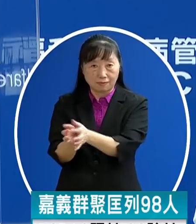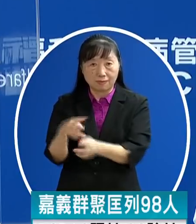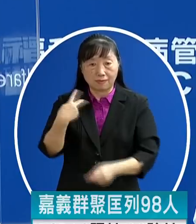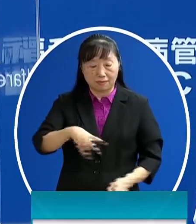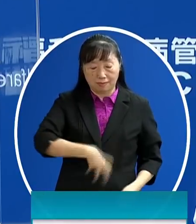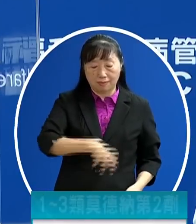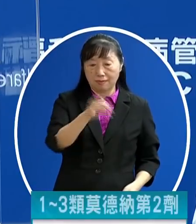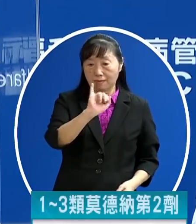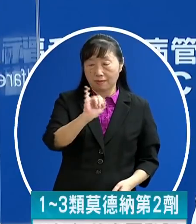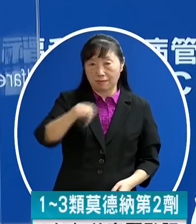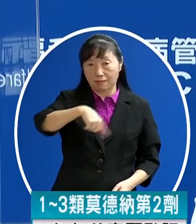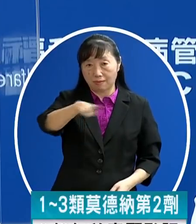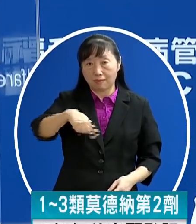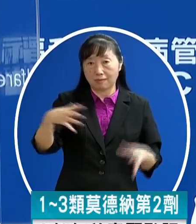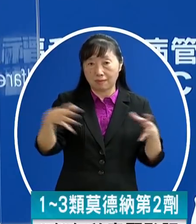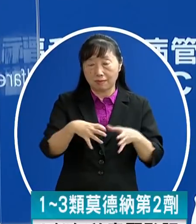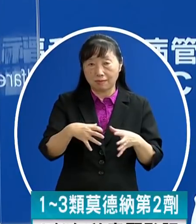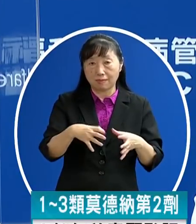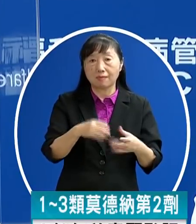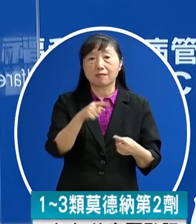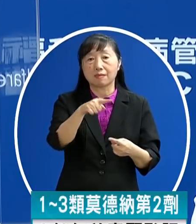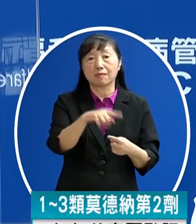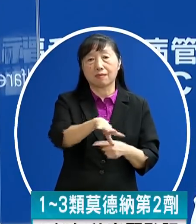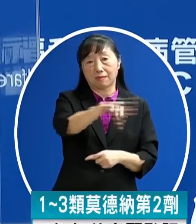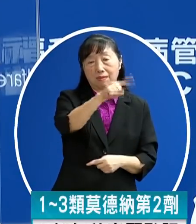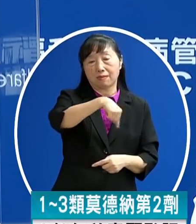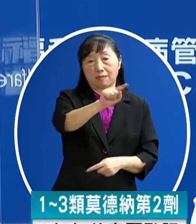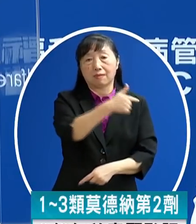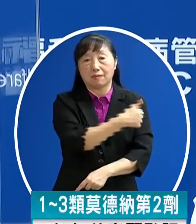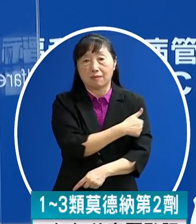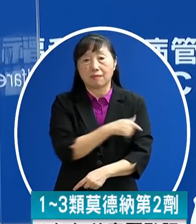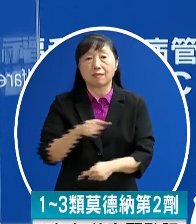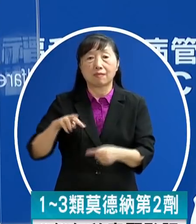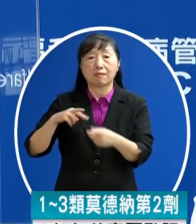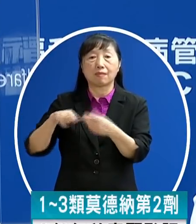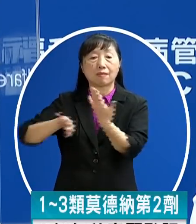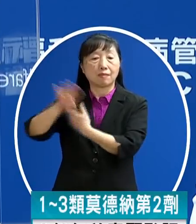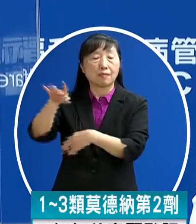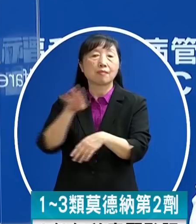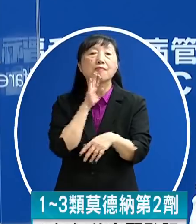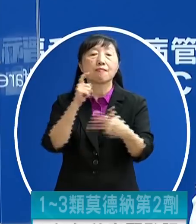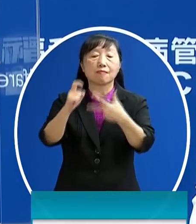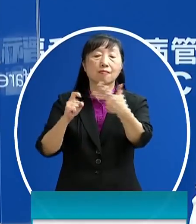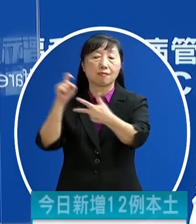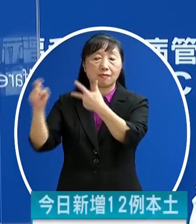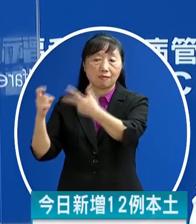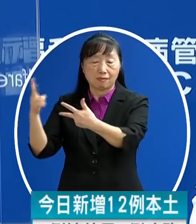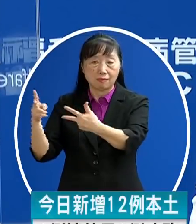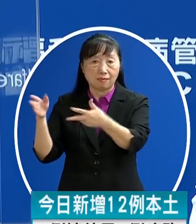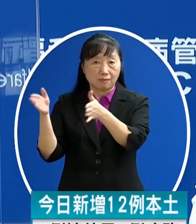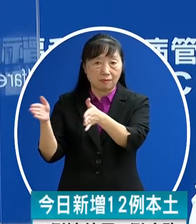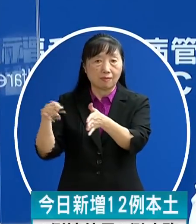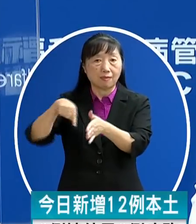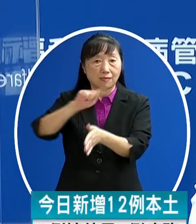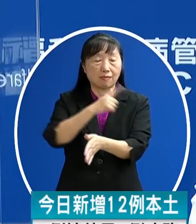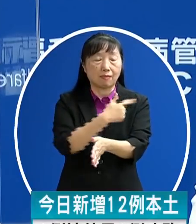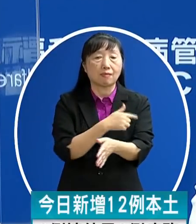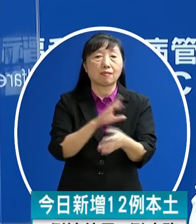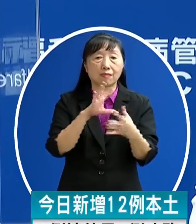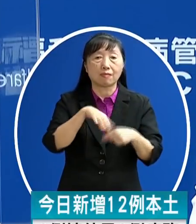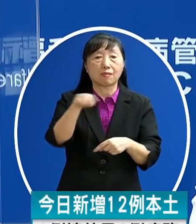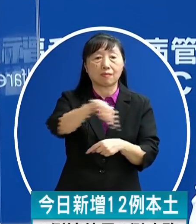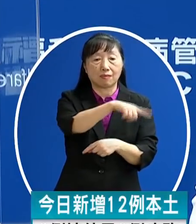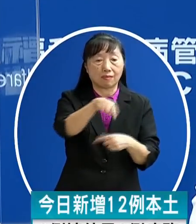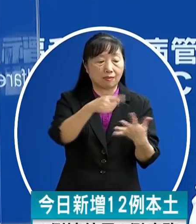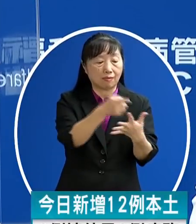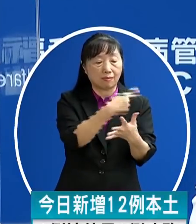时间比我们其他10到12周要来的更早一点，那但是也要进到我们的预约平台里